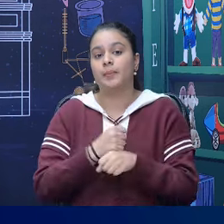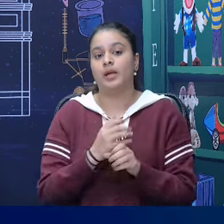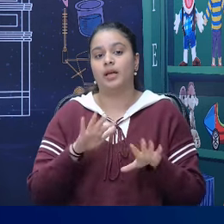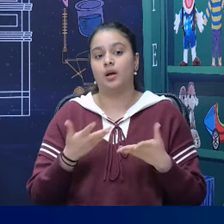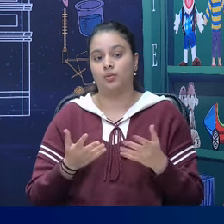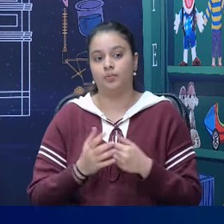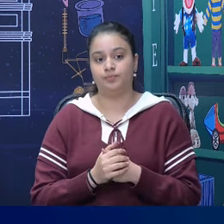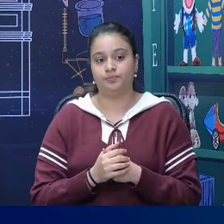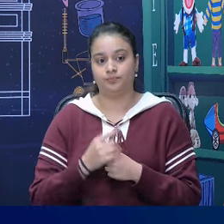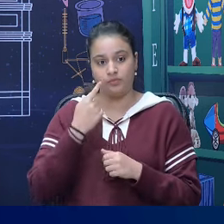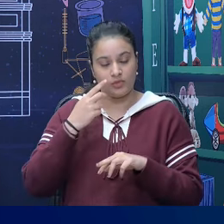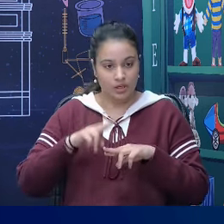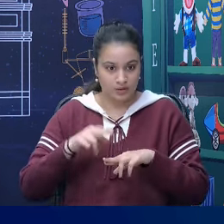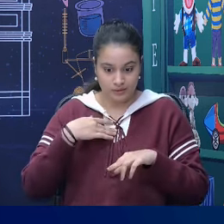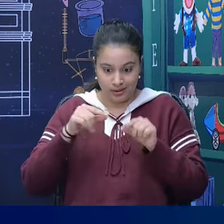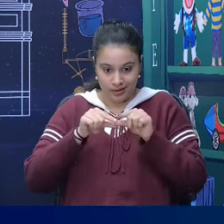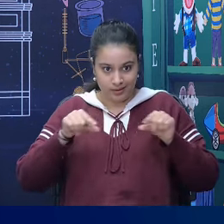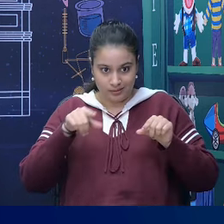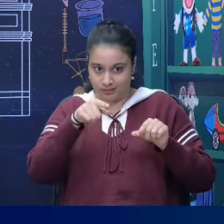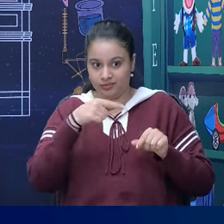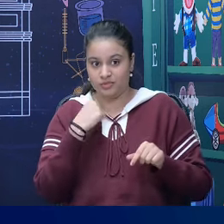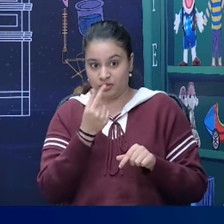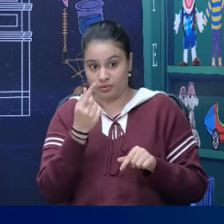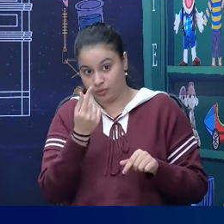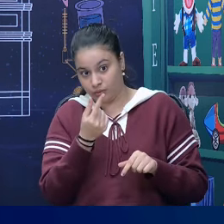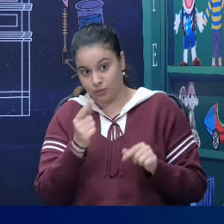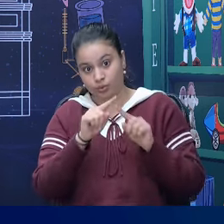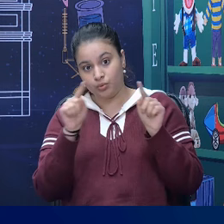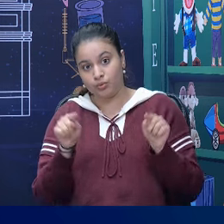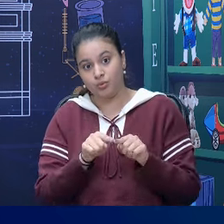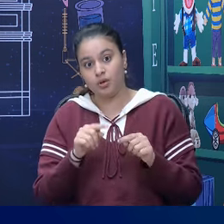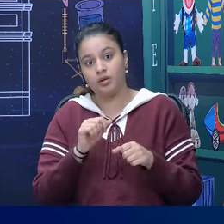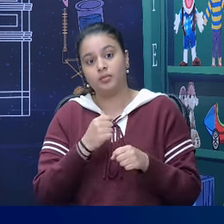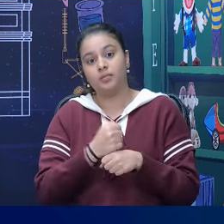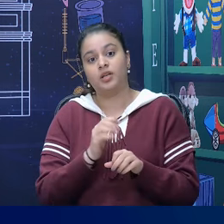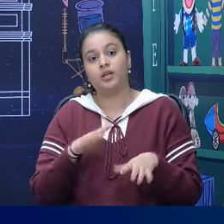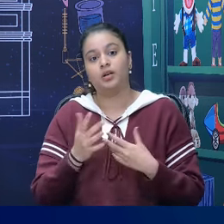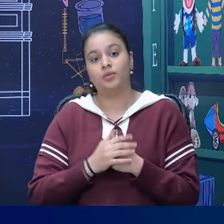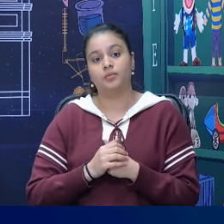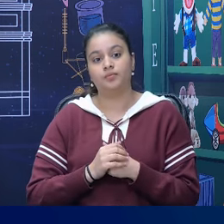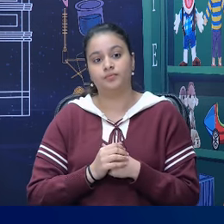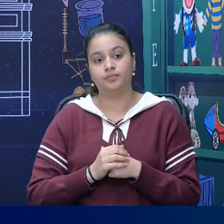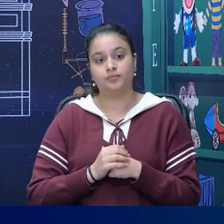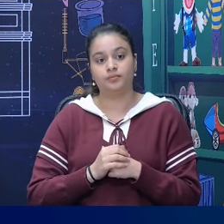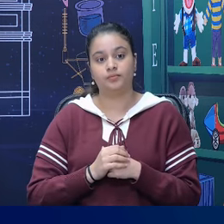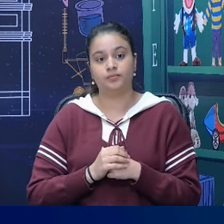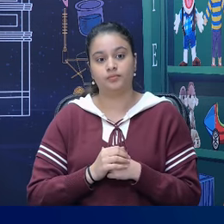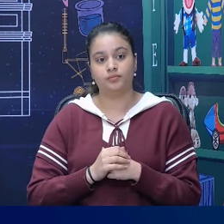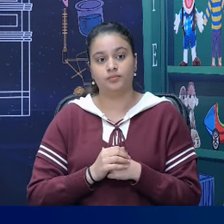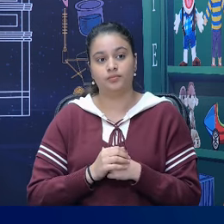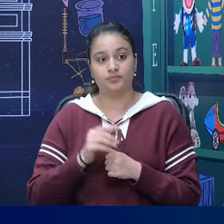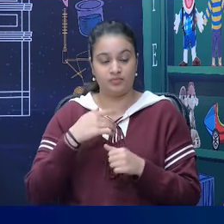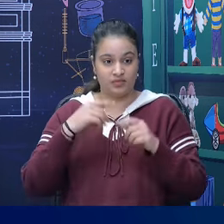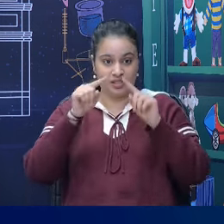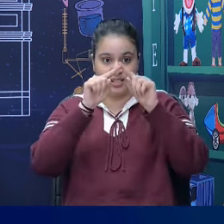हमें मटेरियल इस ब्लॉक से बनाना है तो हम कैसे बनाएंगे उसकी जो भुजाएं होंगी उस परे तीनों पे